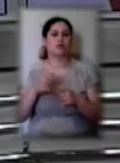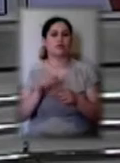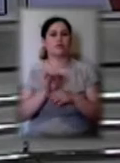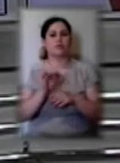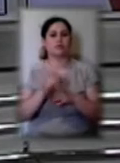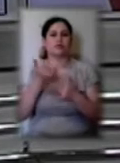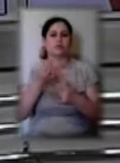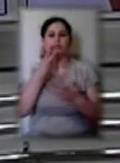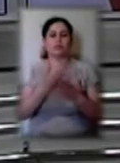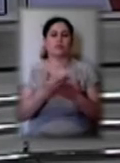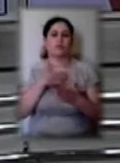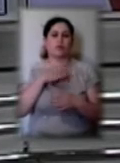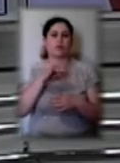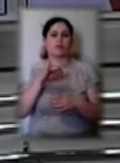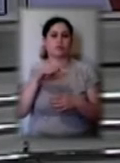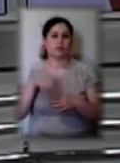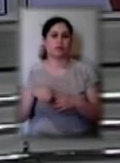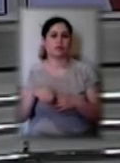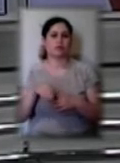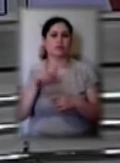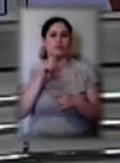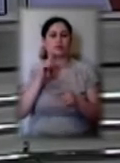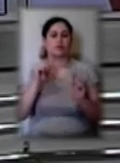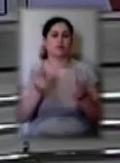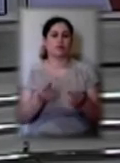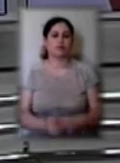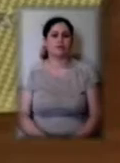бачили кореспонденти Суспільного. Зараз про це коротко.